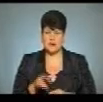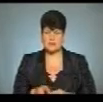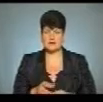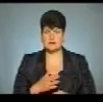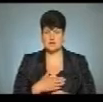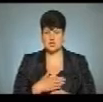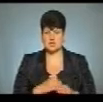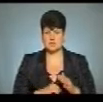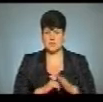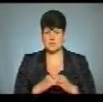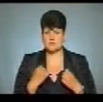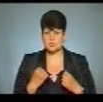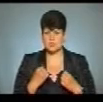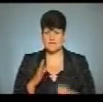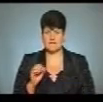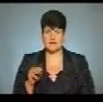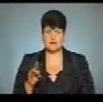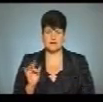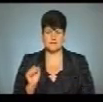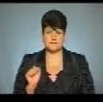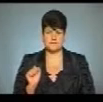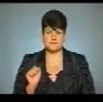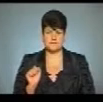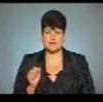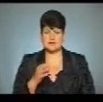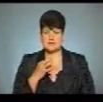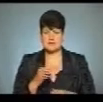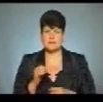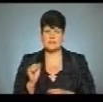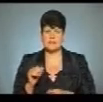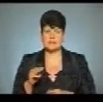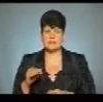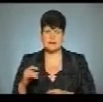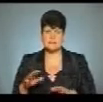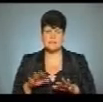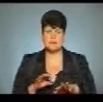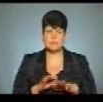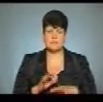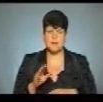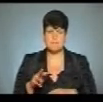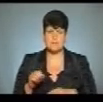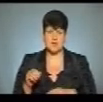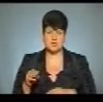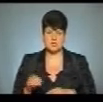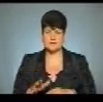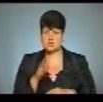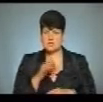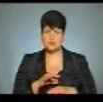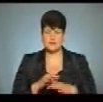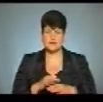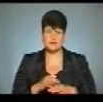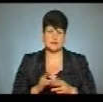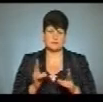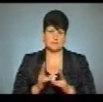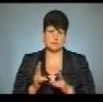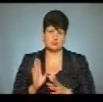нашій базі спортивній «Ватра». Як зазначив Андрій Тихий, місця проведення матчів та час початку поєдинків будуть відомі